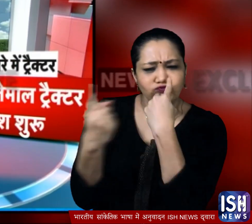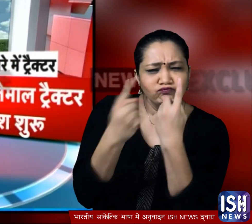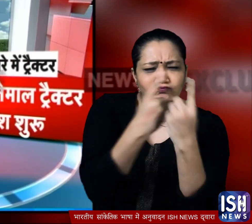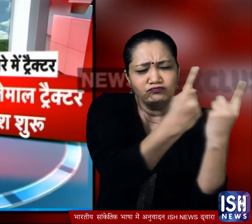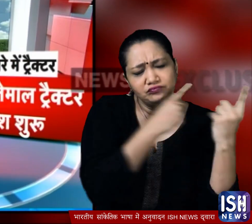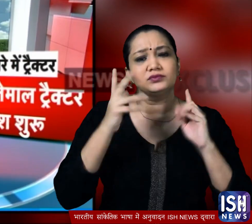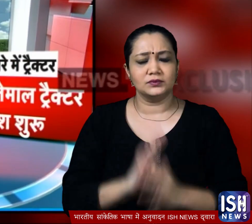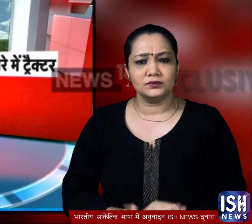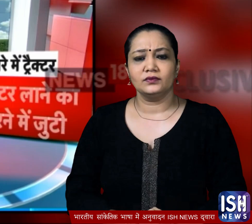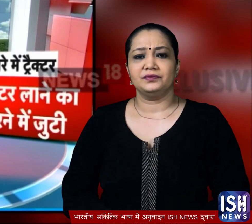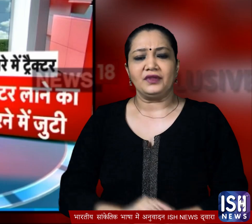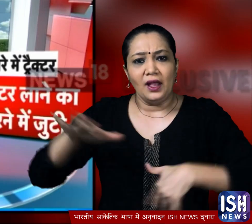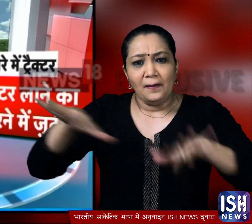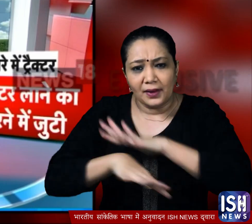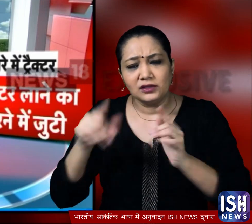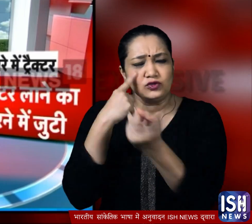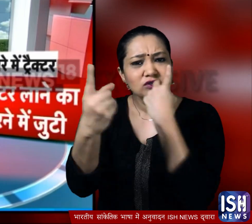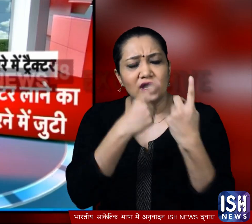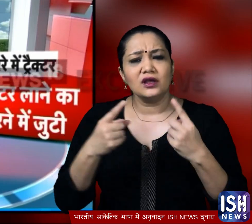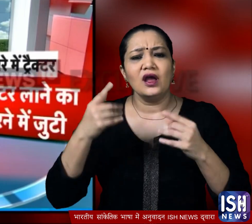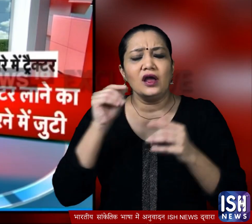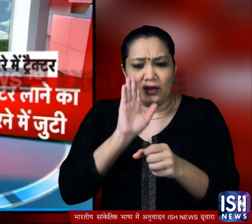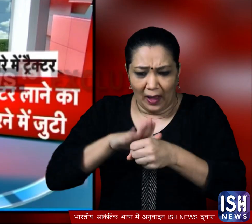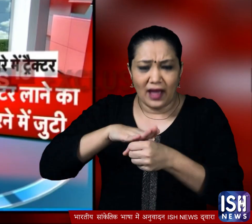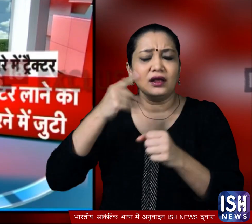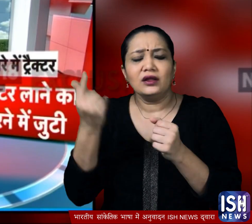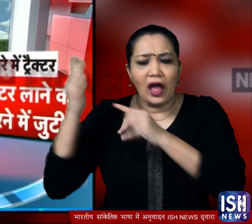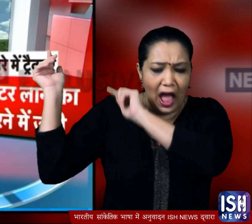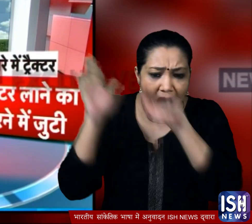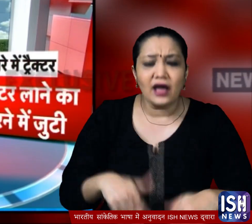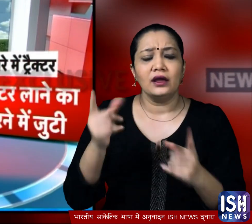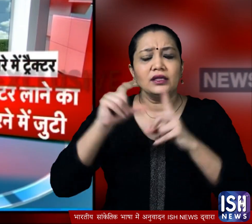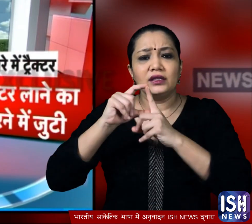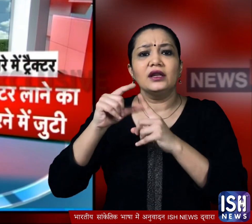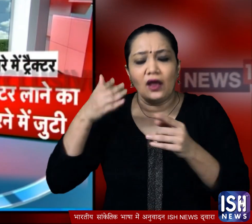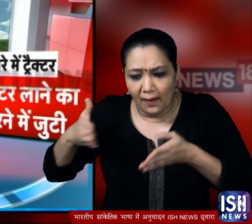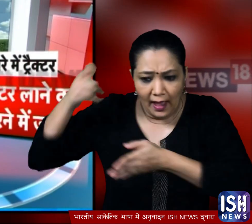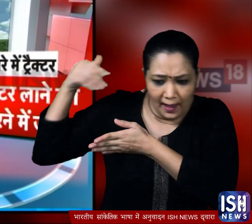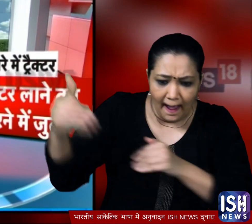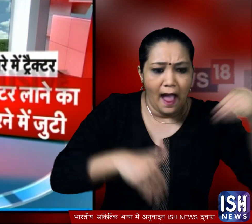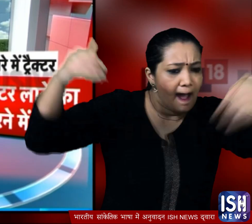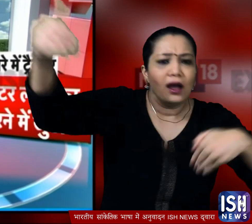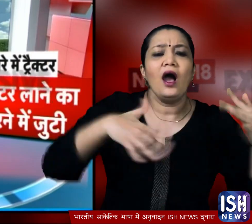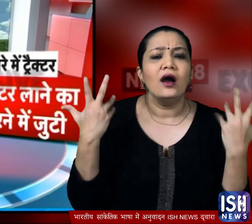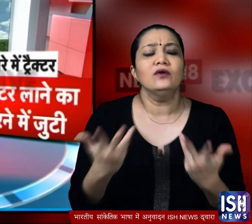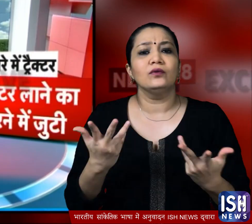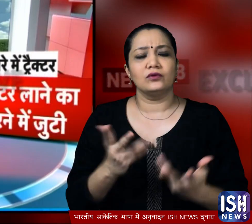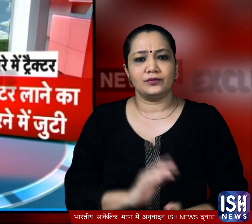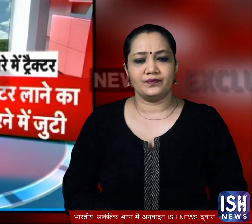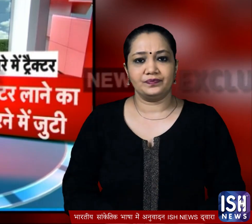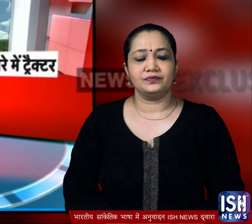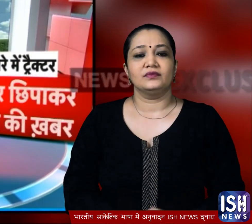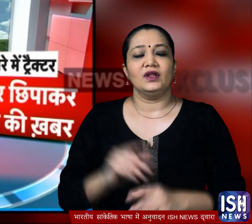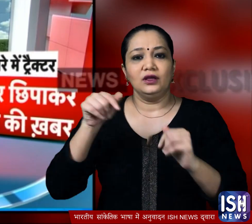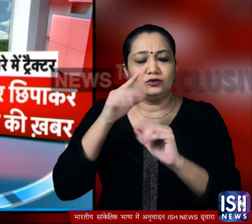जुटी है और यह पता करने की कोशिश कर रही है कि आखिर प्रदर्शन में इस्तेमाल ये ट्रैक्टर किस रूट से नई दिल्ली इलाके में आया। सूत्रों